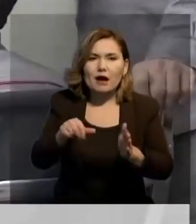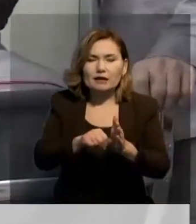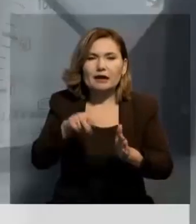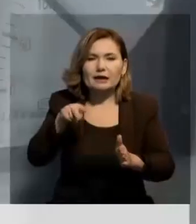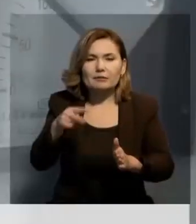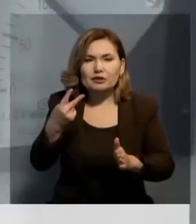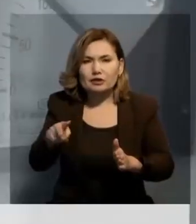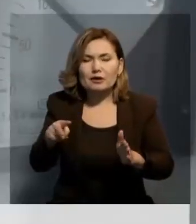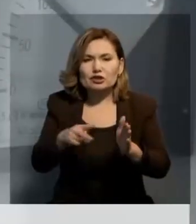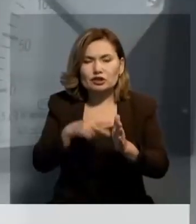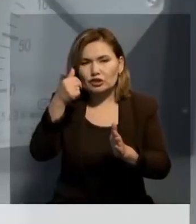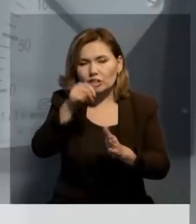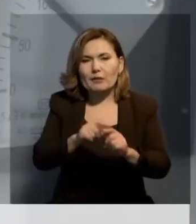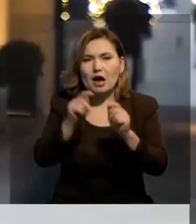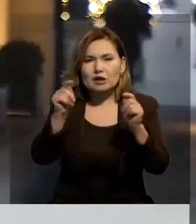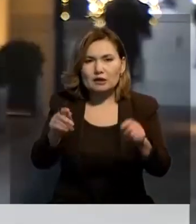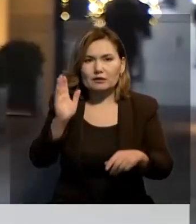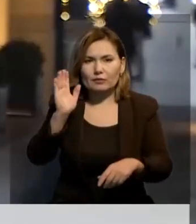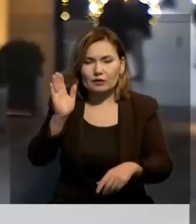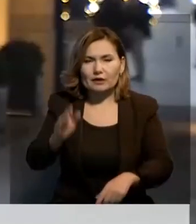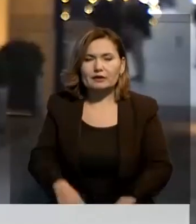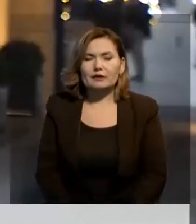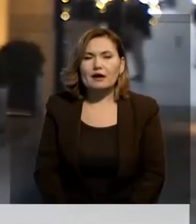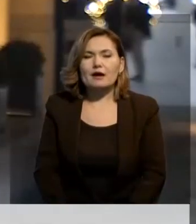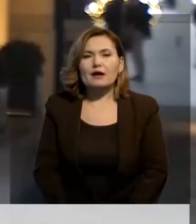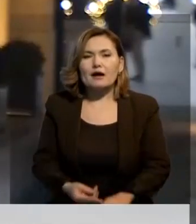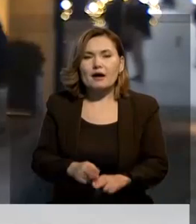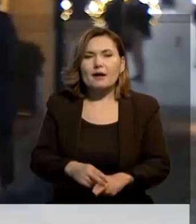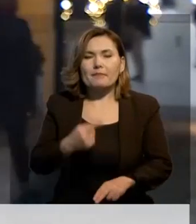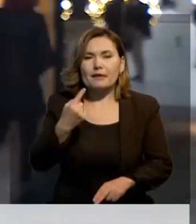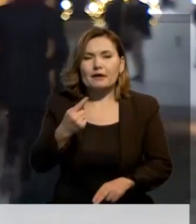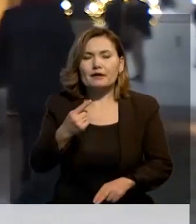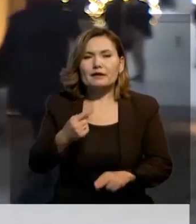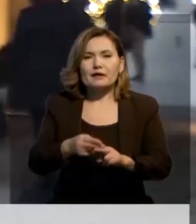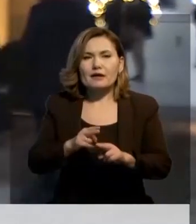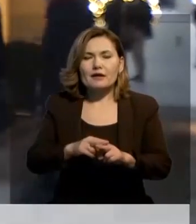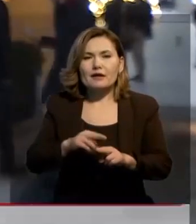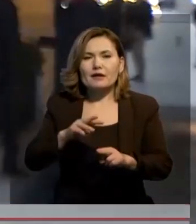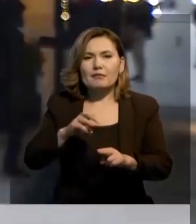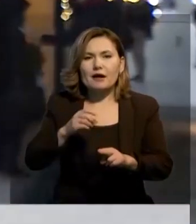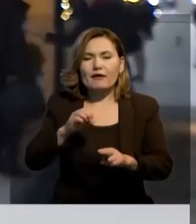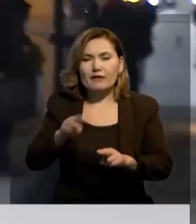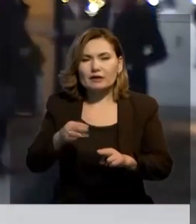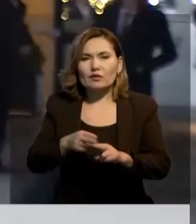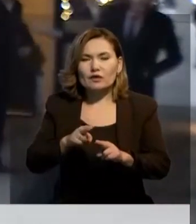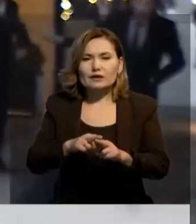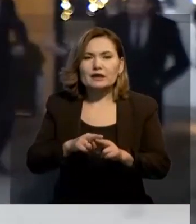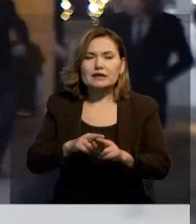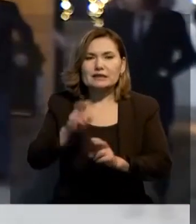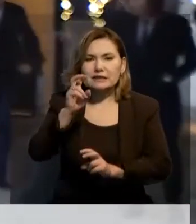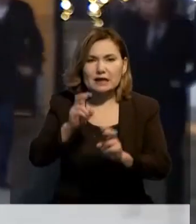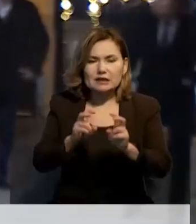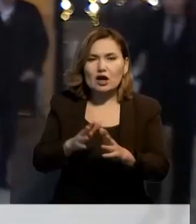2026-2027 жылдары пайдалануға беріледі. 1 гигаватт станция ол біраз қуаттылығымен жұмыс істейтін станция, әрине ол біраз көмек